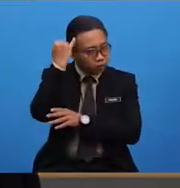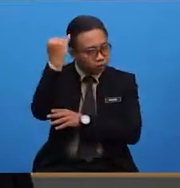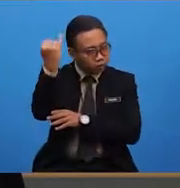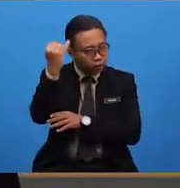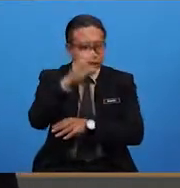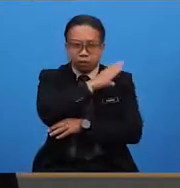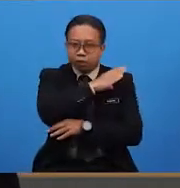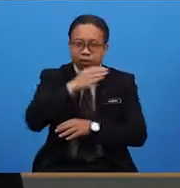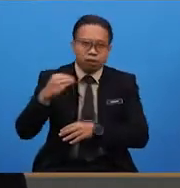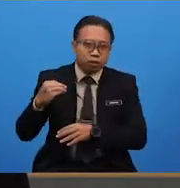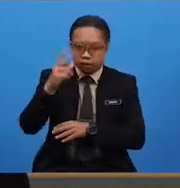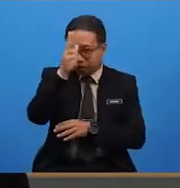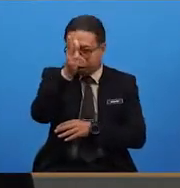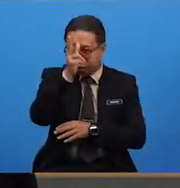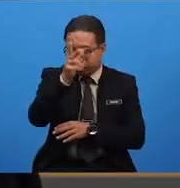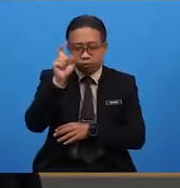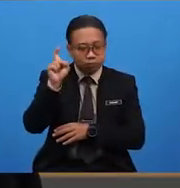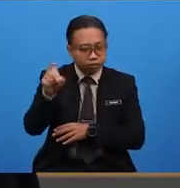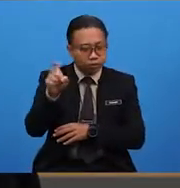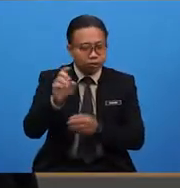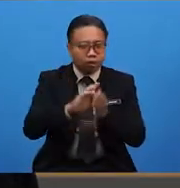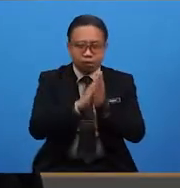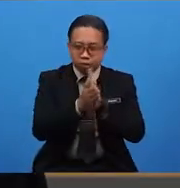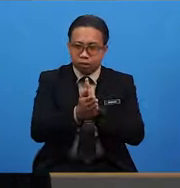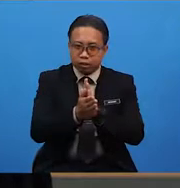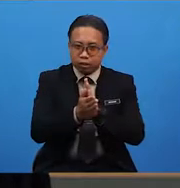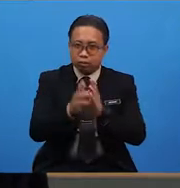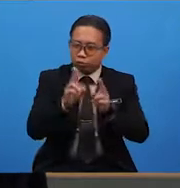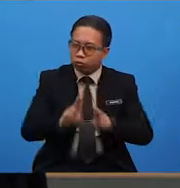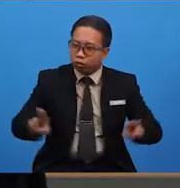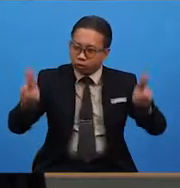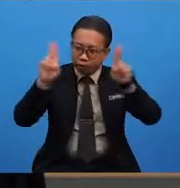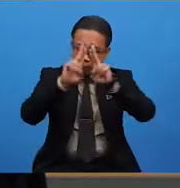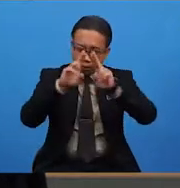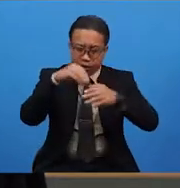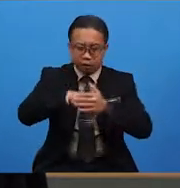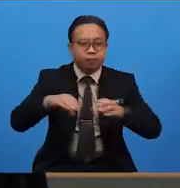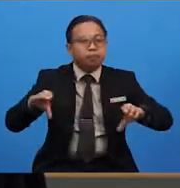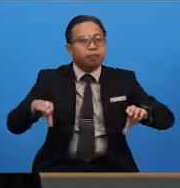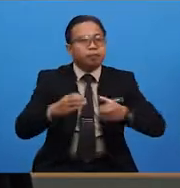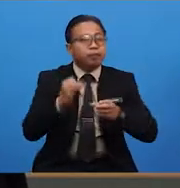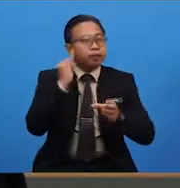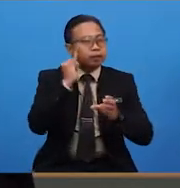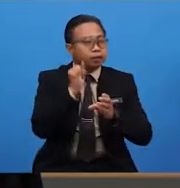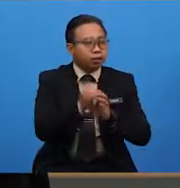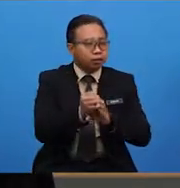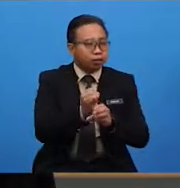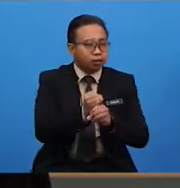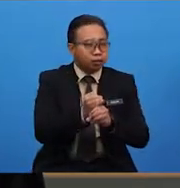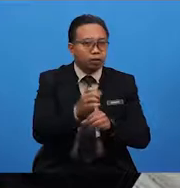dan kreativiti mesti menjadi elemen utama dalam menghasilkan karya ilustrasi yang